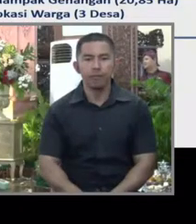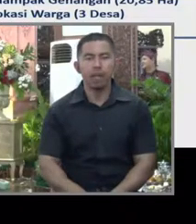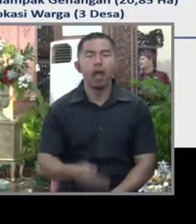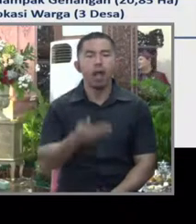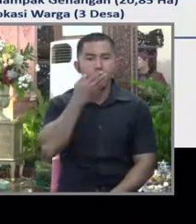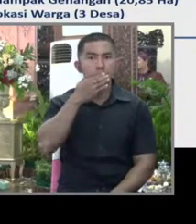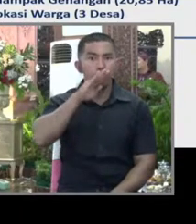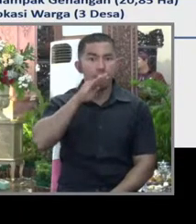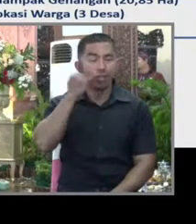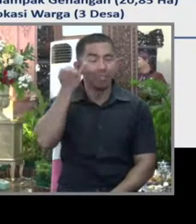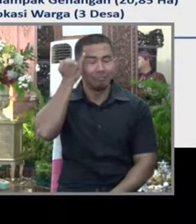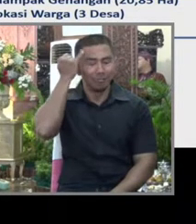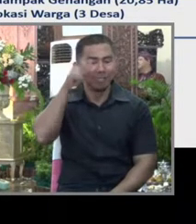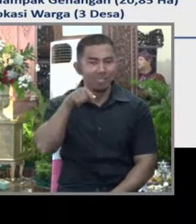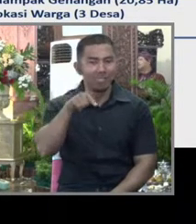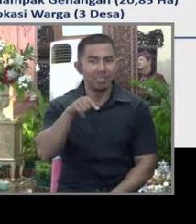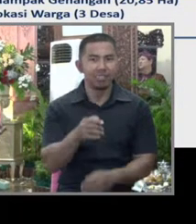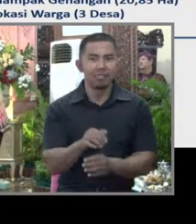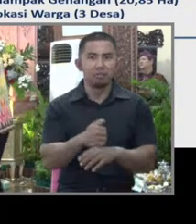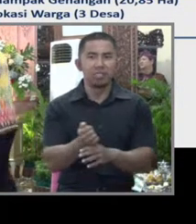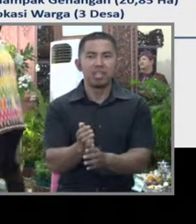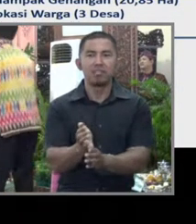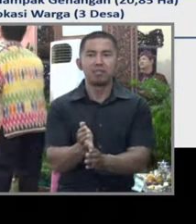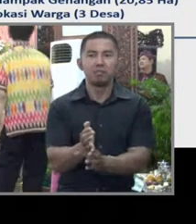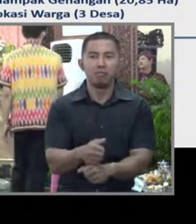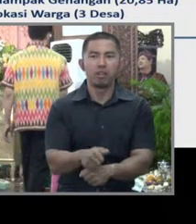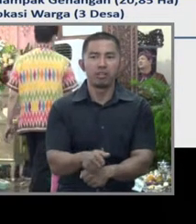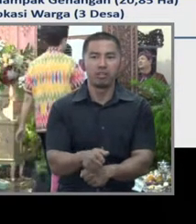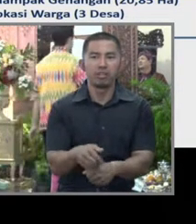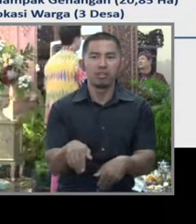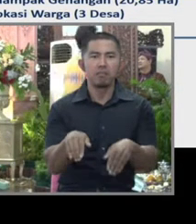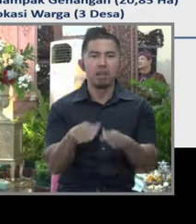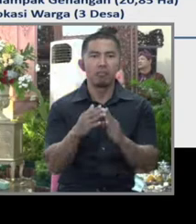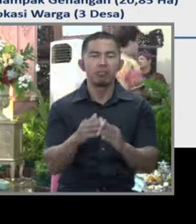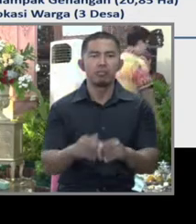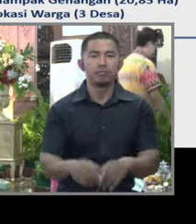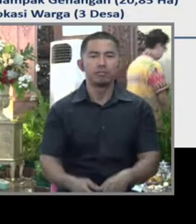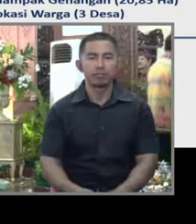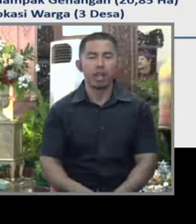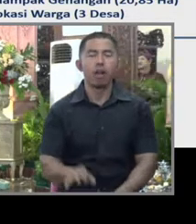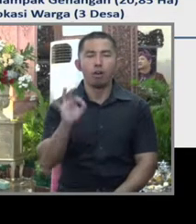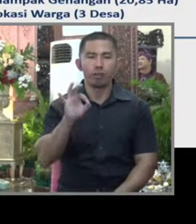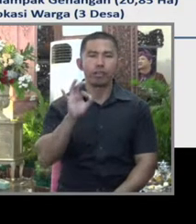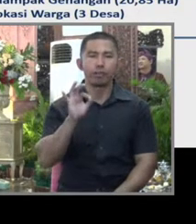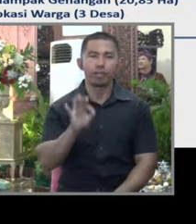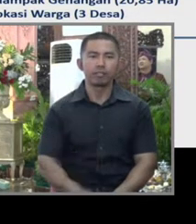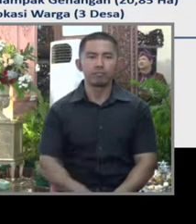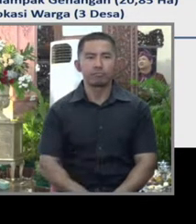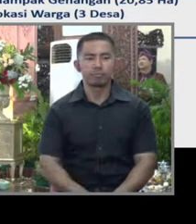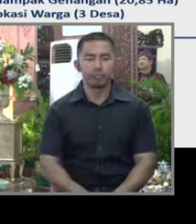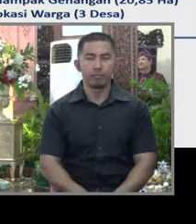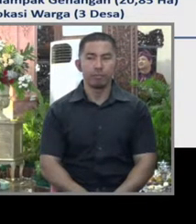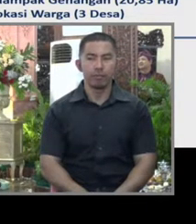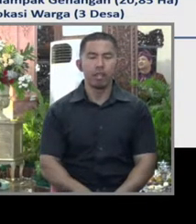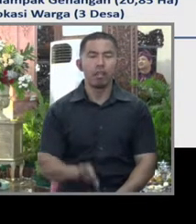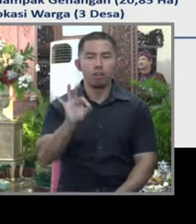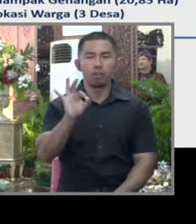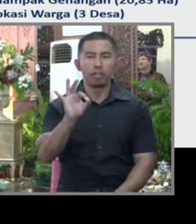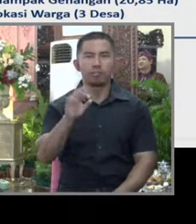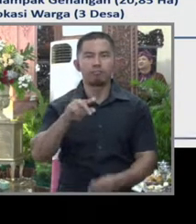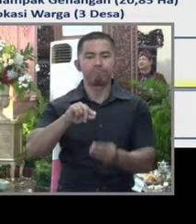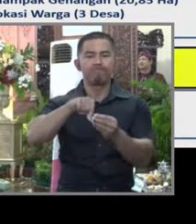Hai inovasi ini ditangkap oleh pabila pusat dan akan dibawa ke pusat-pusat Oke next